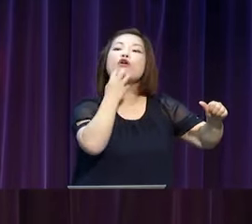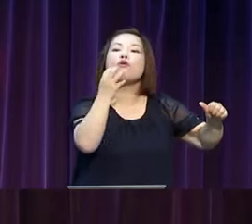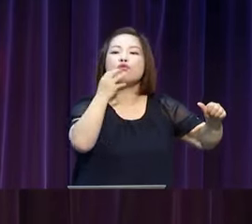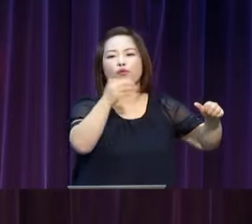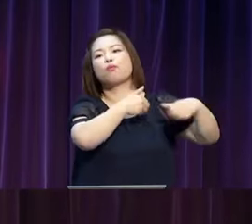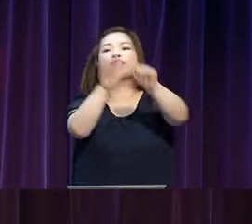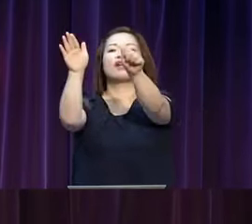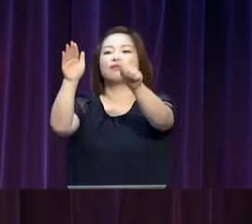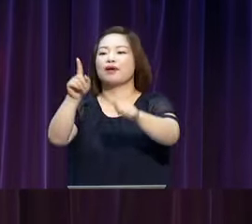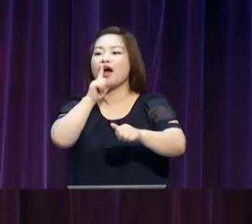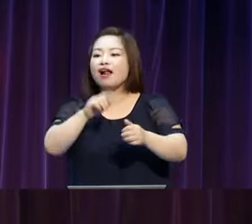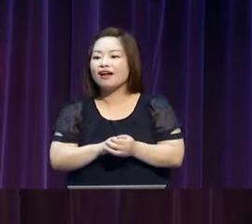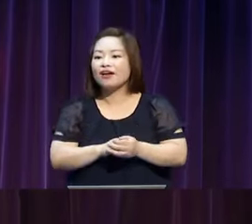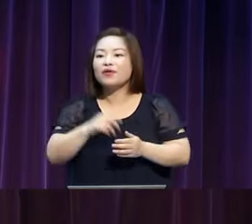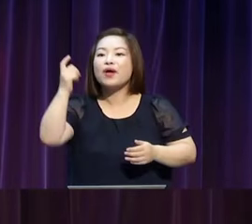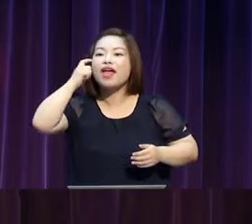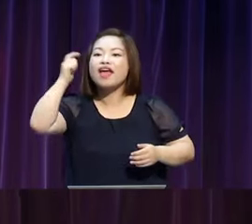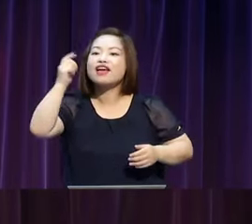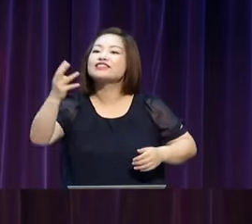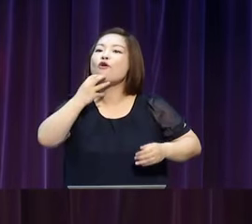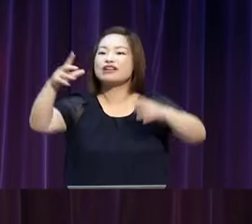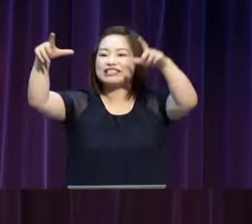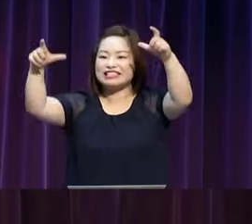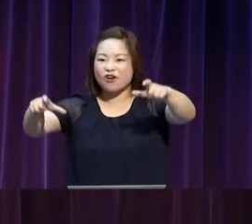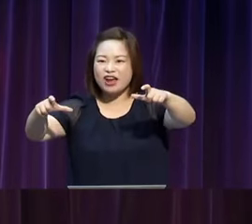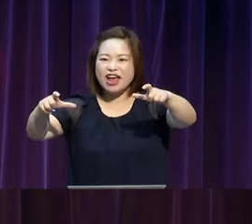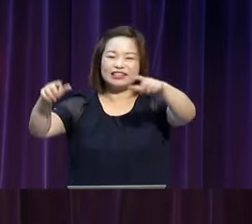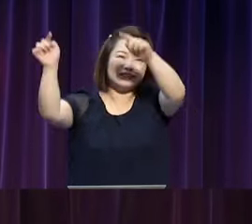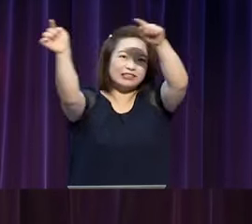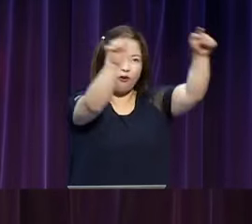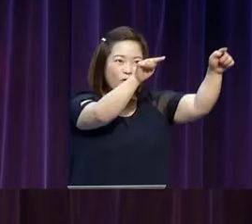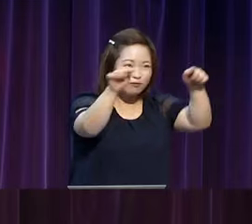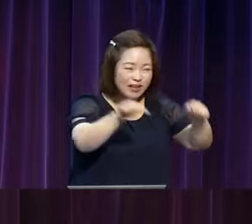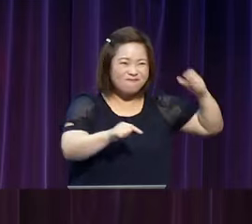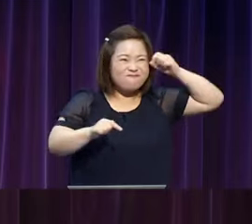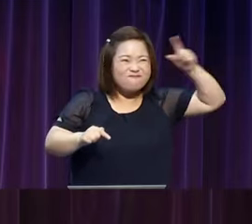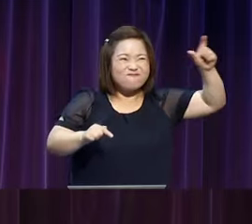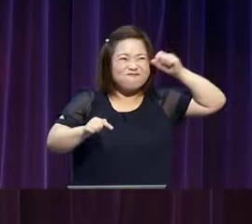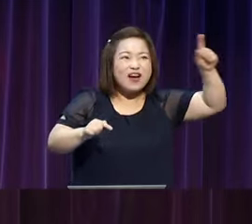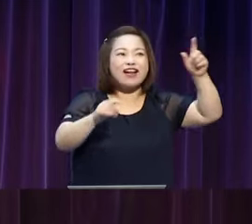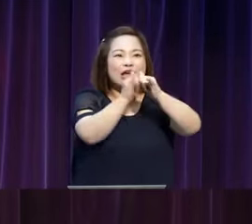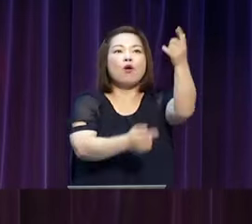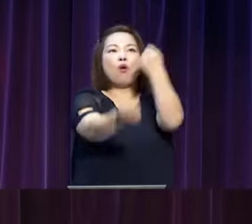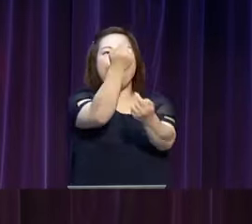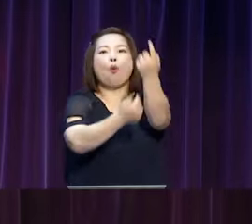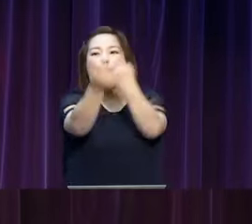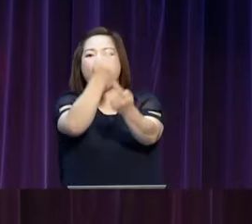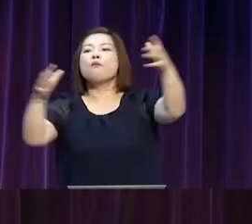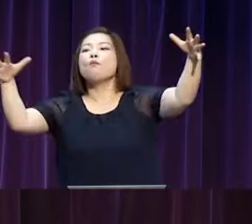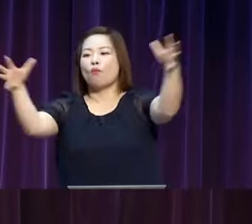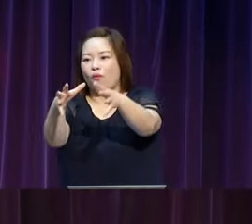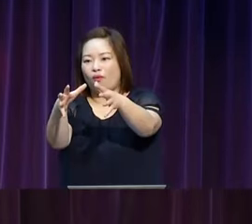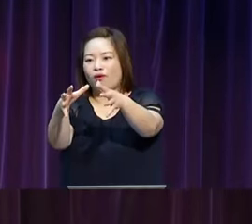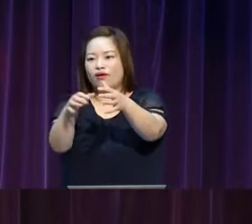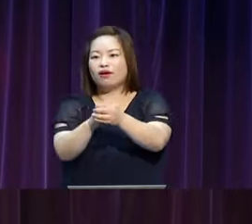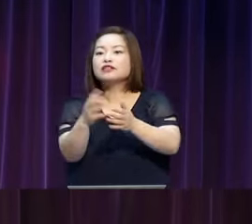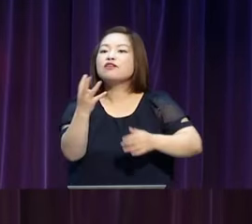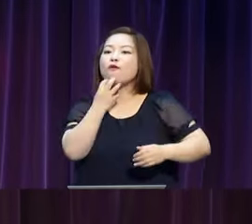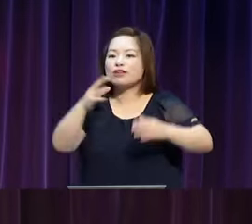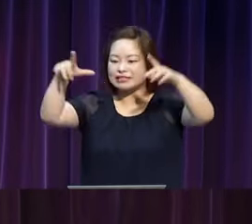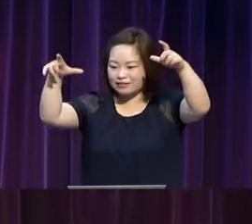거기는요, 똑똑하다고 하는 사람들이 다 모인 곳이에요. 그러니까 똑똑한 사람들이 모인